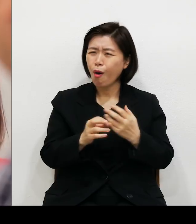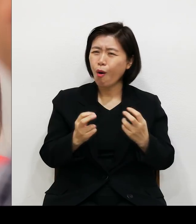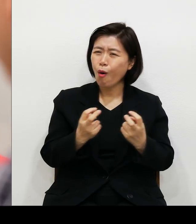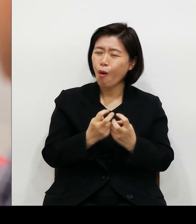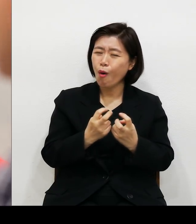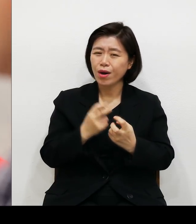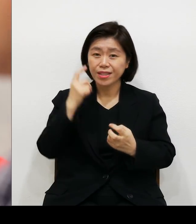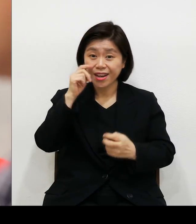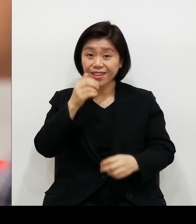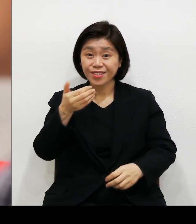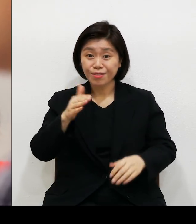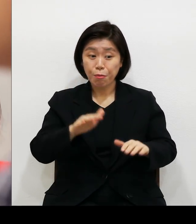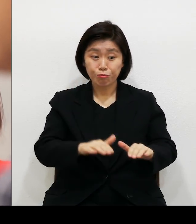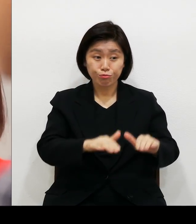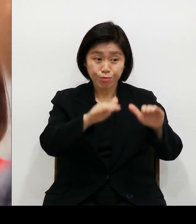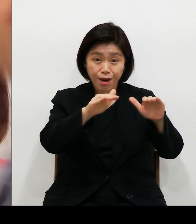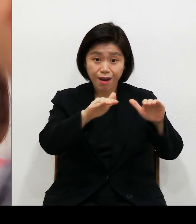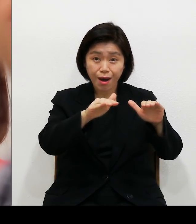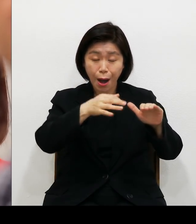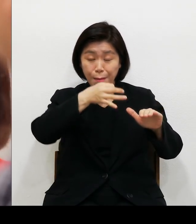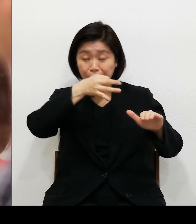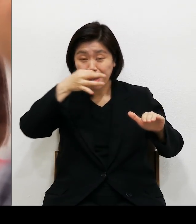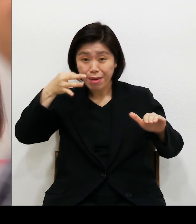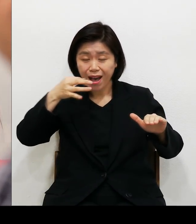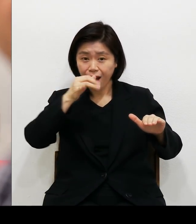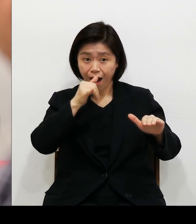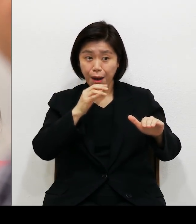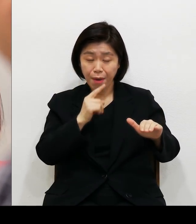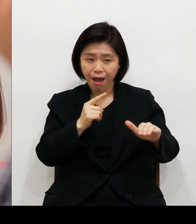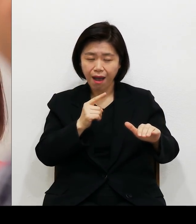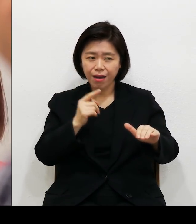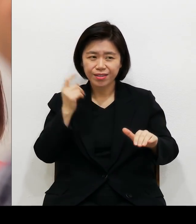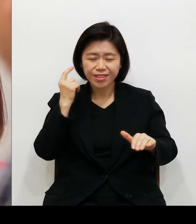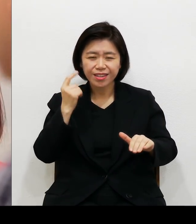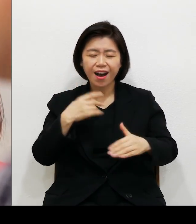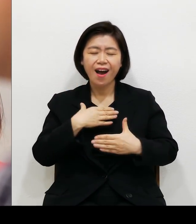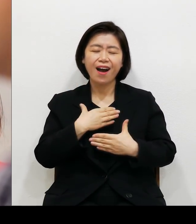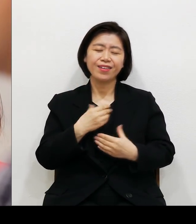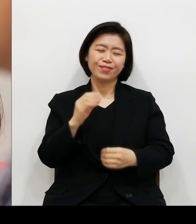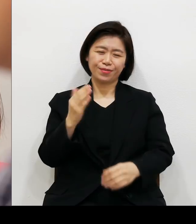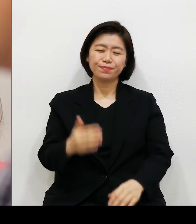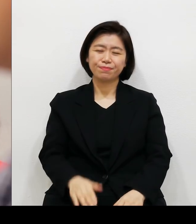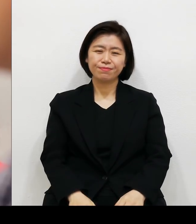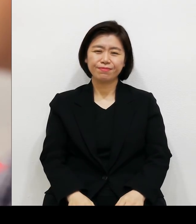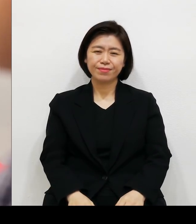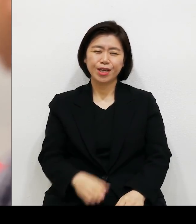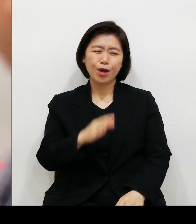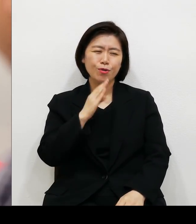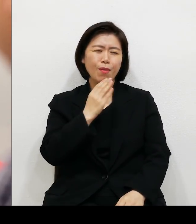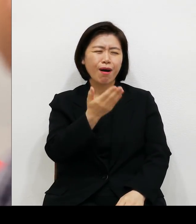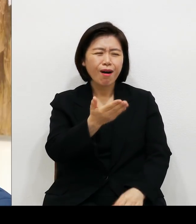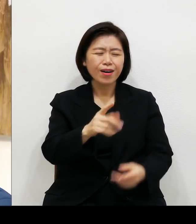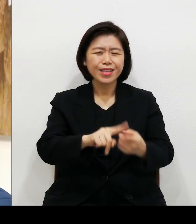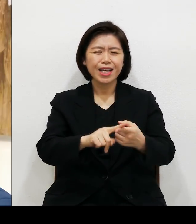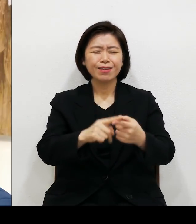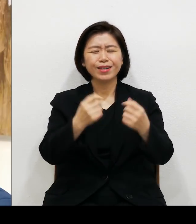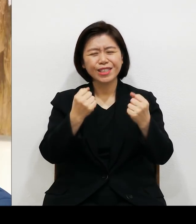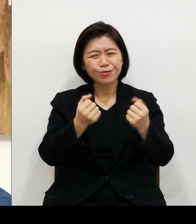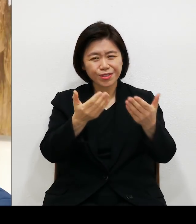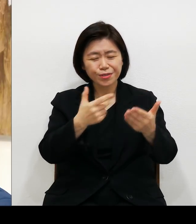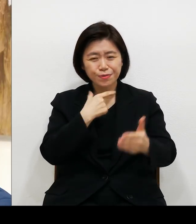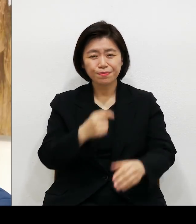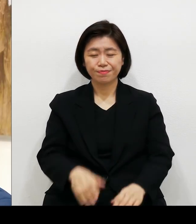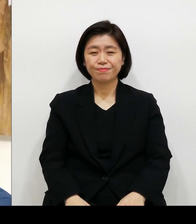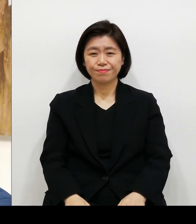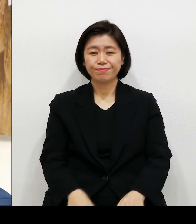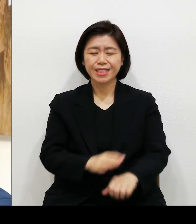했는데 깨방정으로 잘 키워주셔서 그럼요. 너무 고맙고 앞으로 사랑이와 사랑의 아버님 정말 응원한다는 말씀 드리고 싶어요. 네.